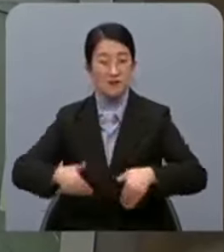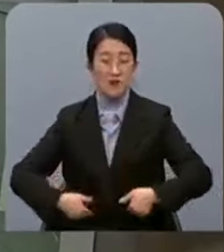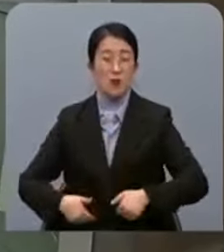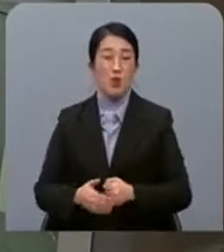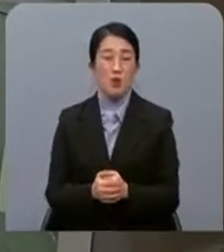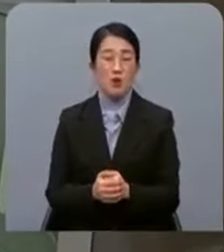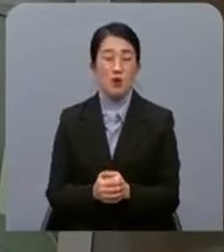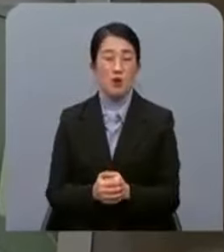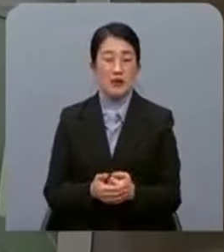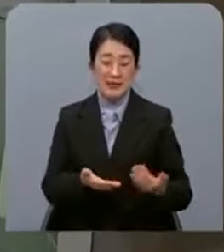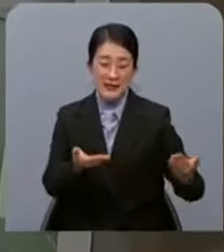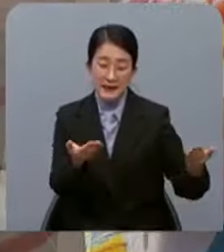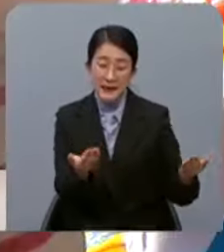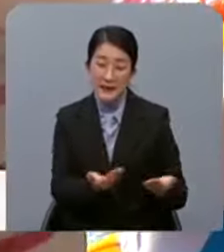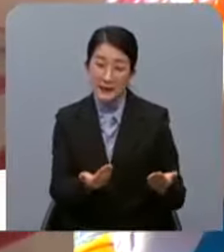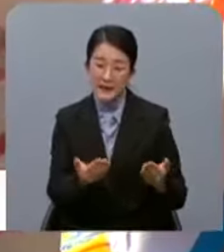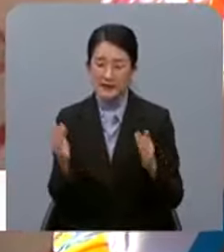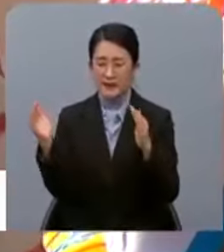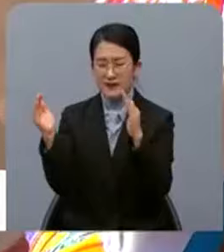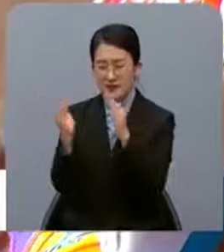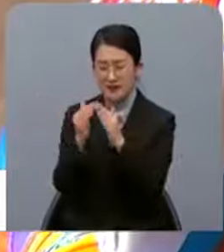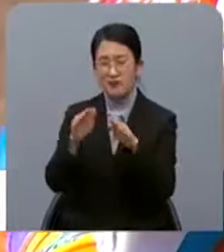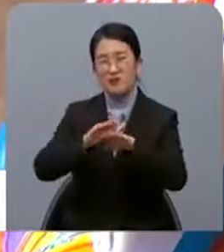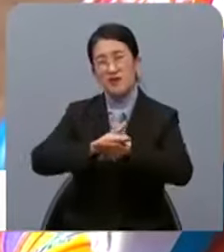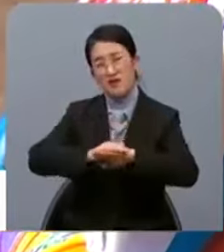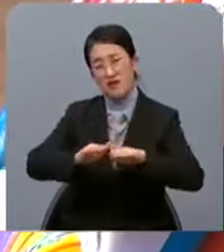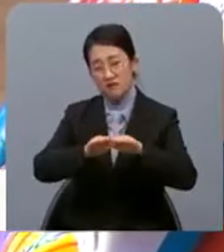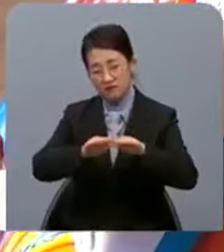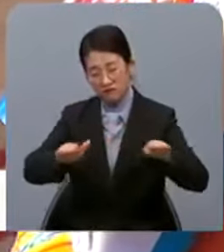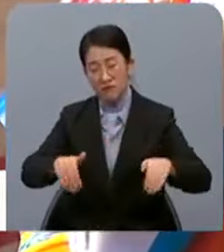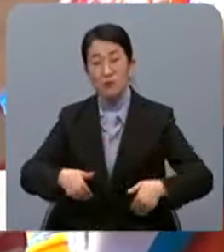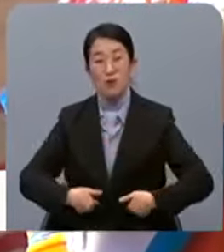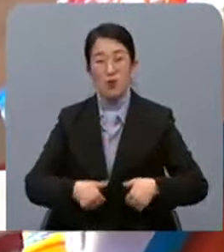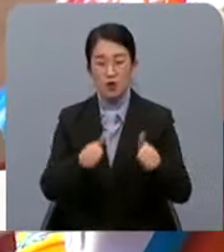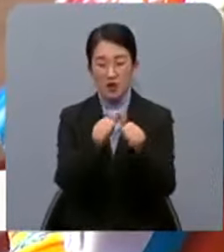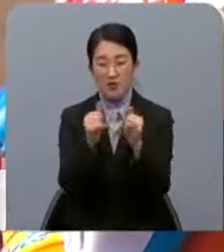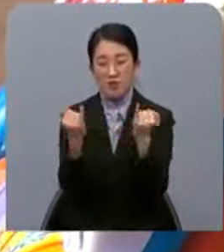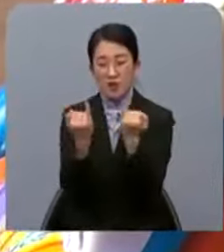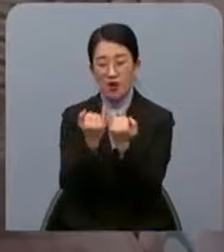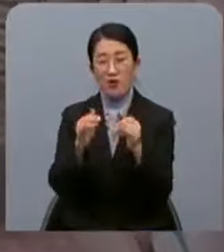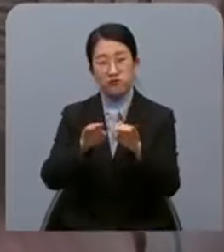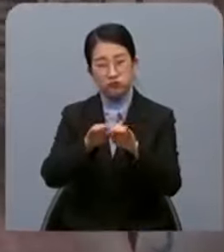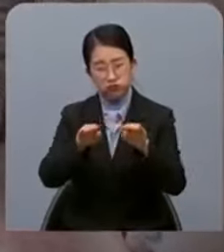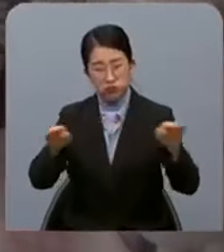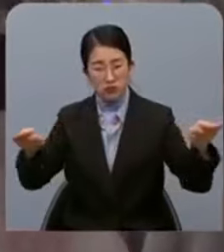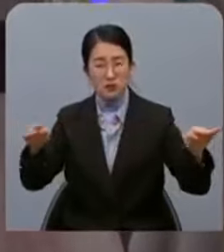무엇보다 일과 가정의 양립, 남성과 여성이 함께하는 것이라는 인식